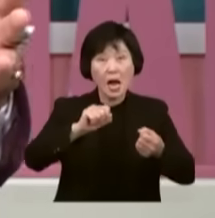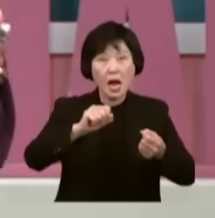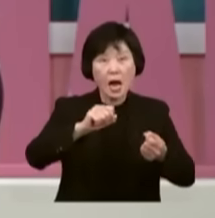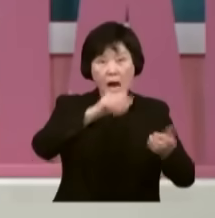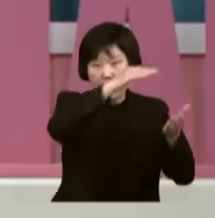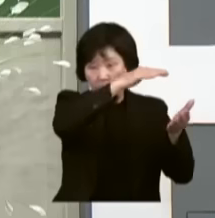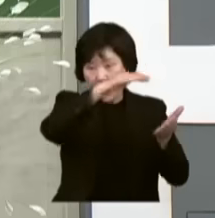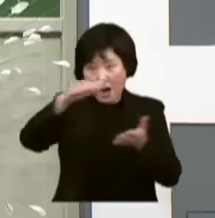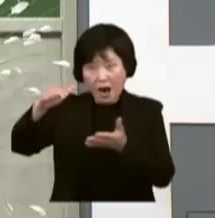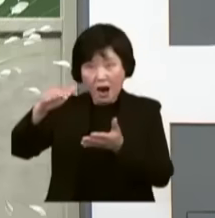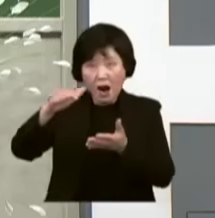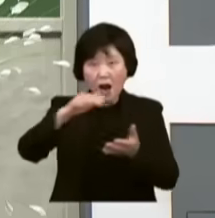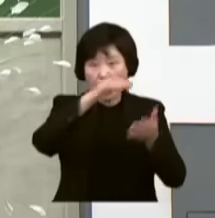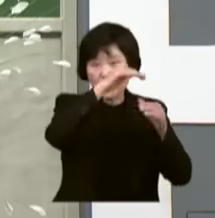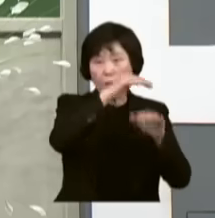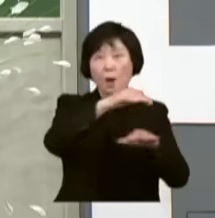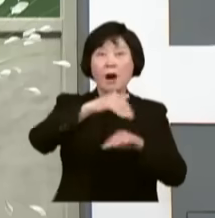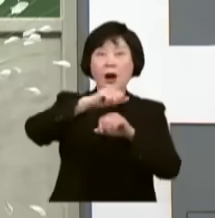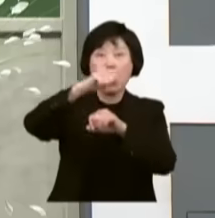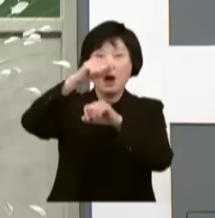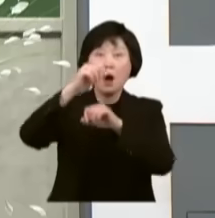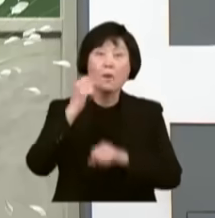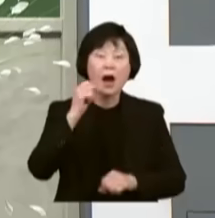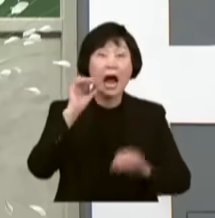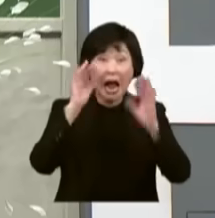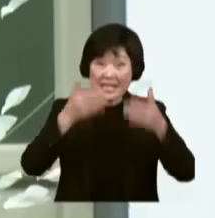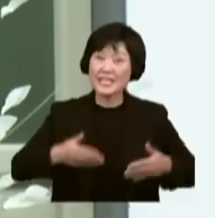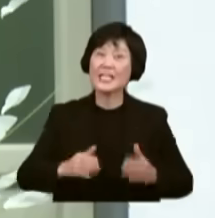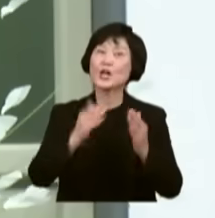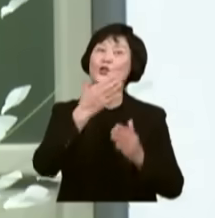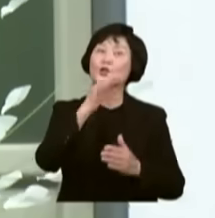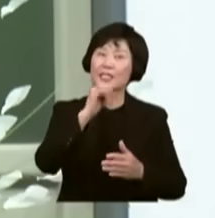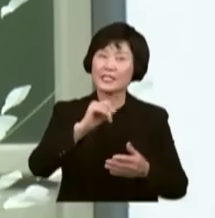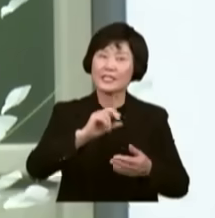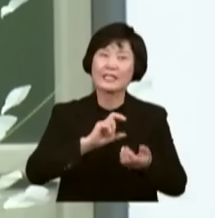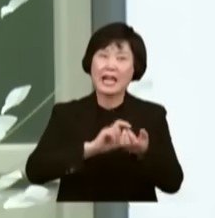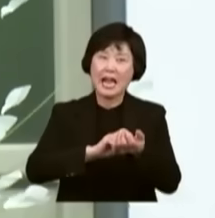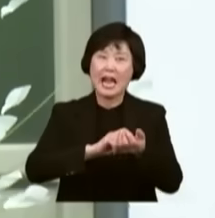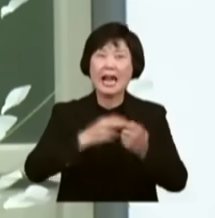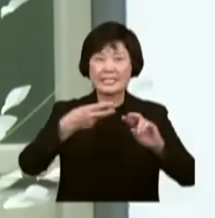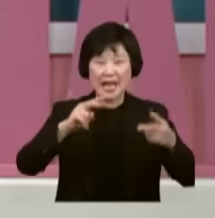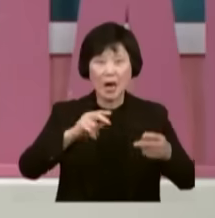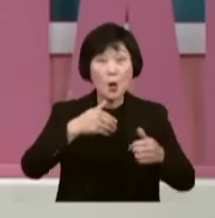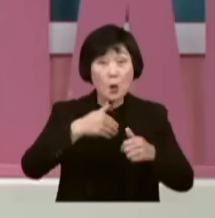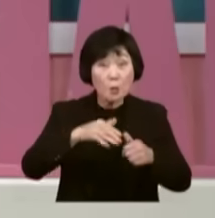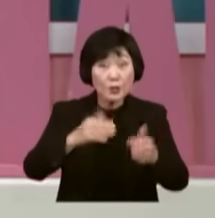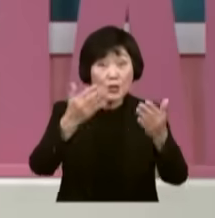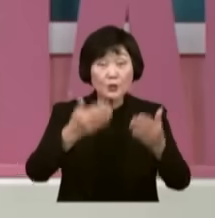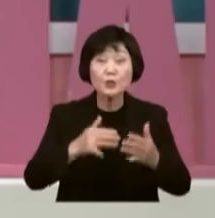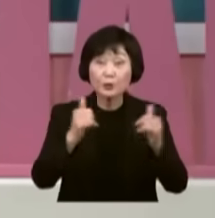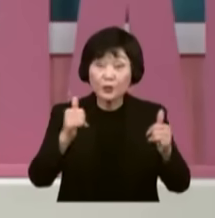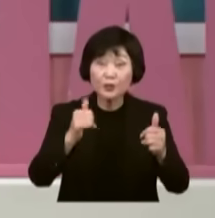한약에서 아기 생기는 한약. 그러니까 오. 그러니까 그 보낸 분들이 네.